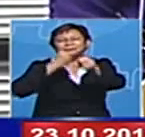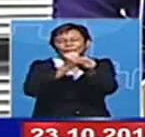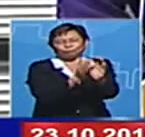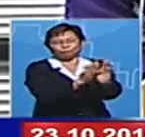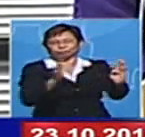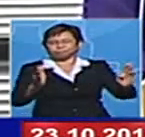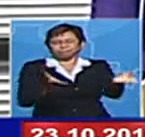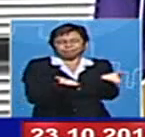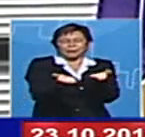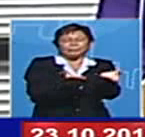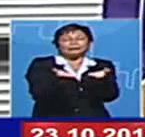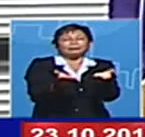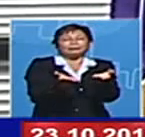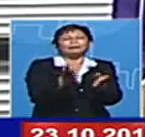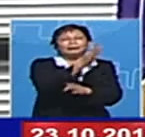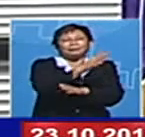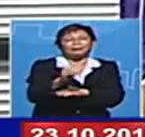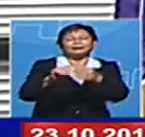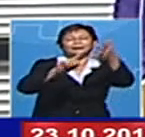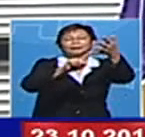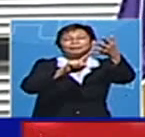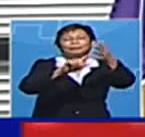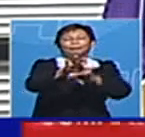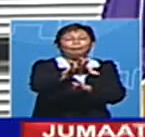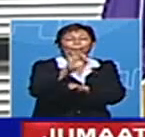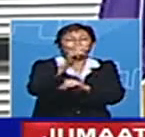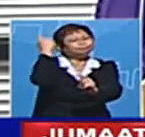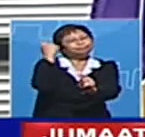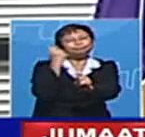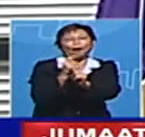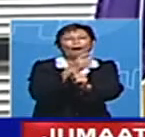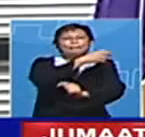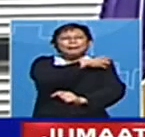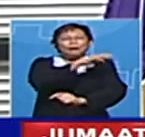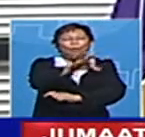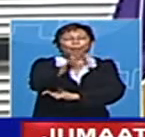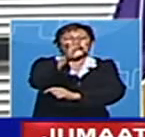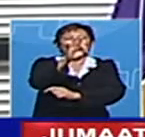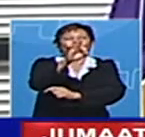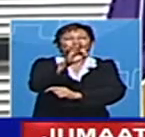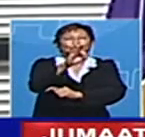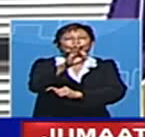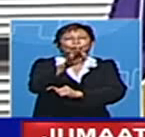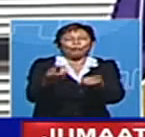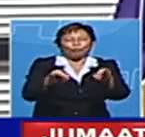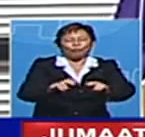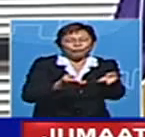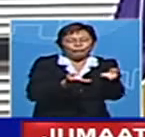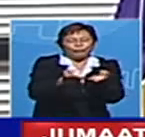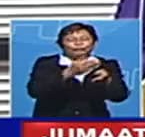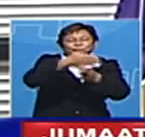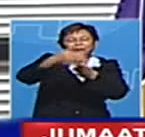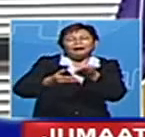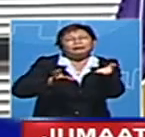tempoh perkhidmatan dan kelima melantik secara tetap pegawai of serv yang telah